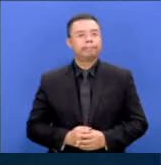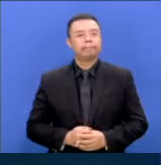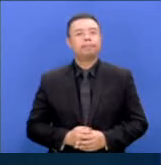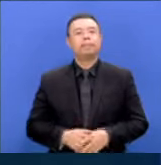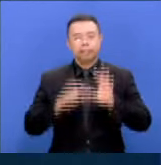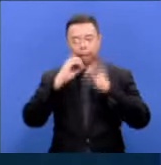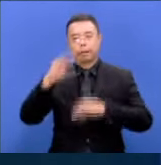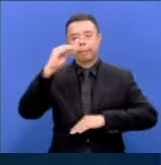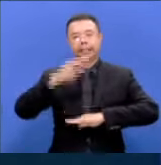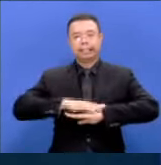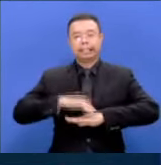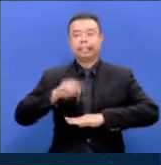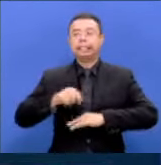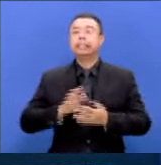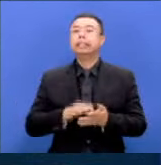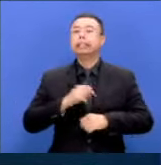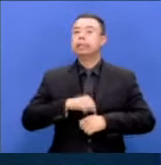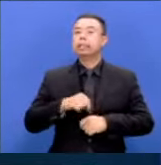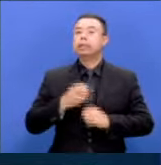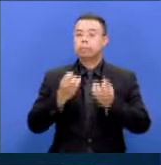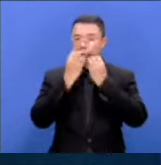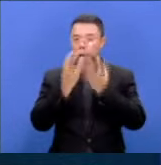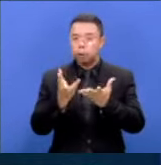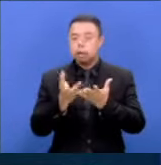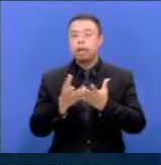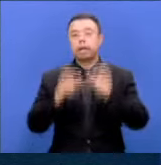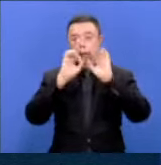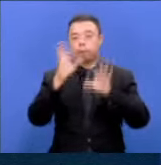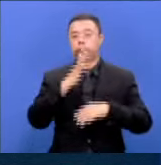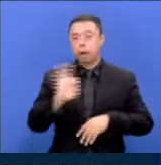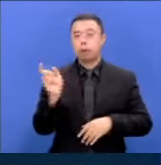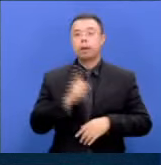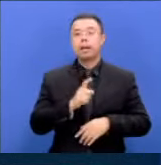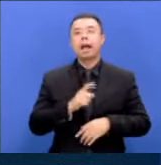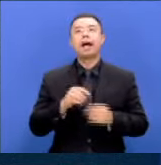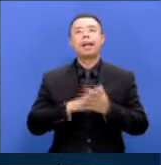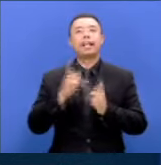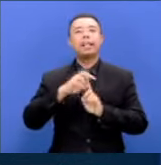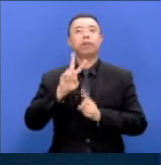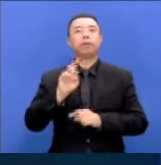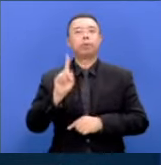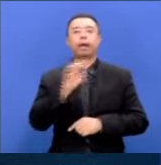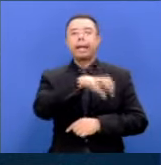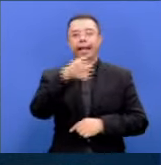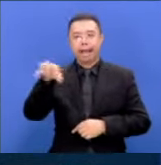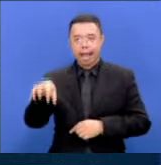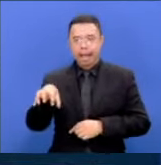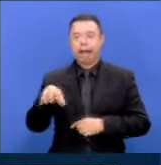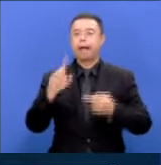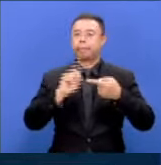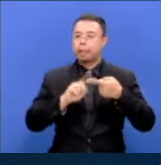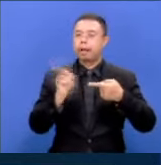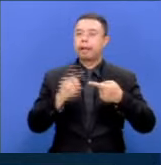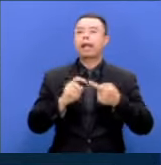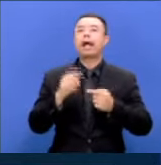Anda kembali di kabar pagi pemirsa, di segmen ini kami akan menghadirkan kabar-kabar terkini dari Biro-Biro Tihuan di daerah. Kita bergabung bersama Goldi Gumilang